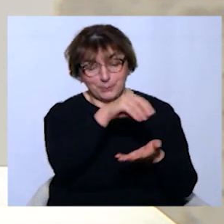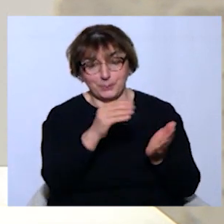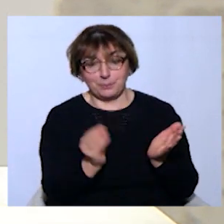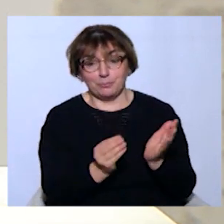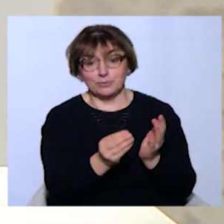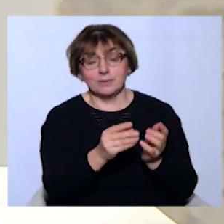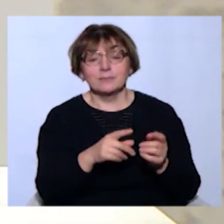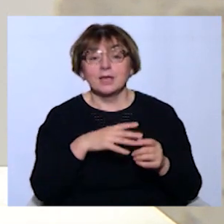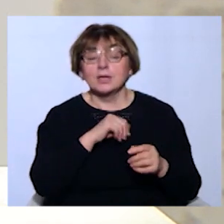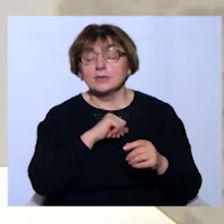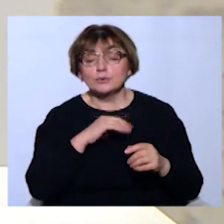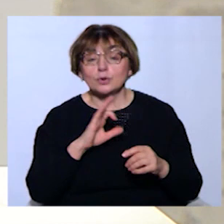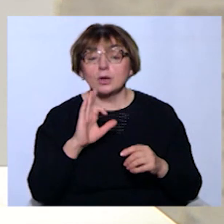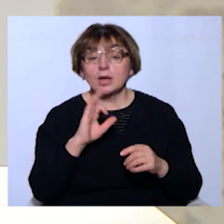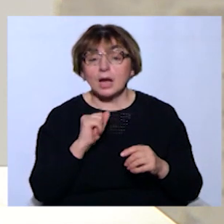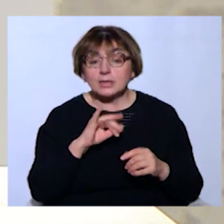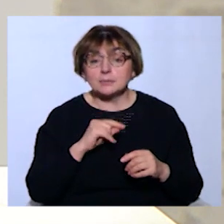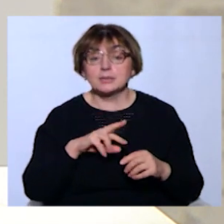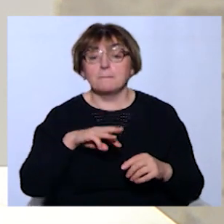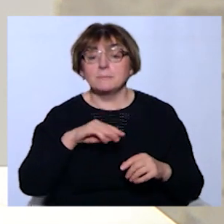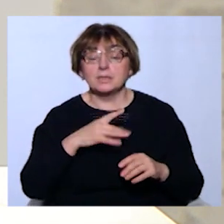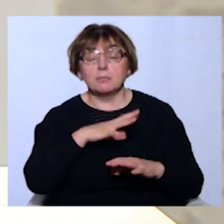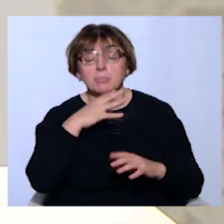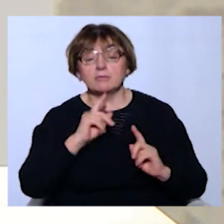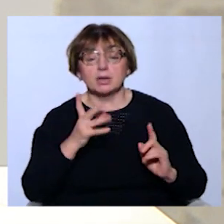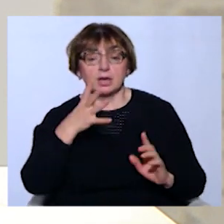და მინერალებს ბევრ რაღაცაში ვიყენებთ ძალიან.